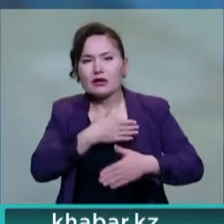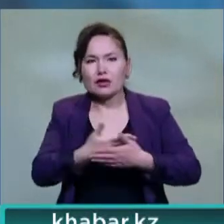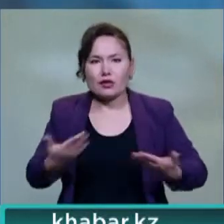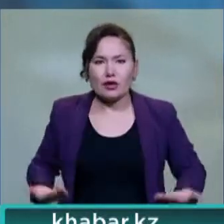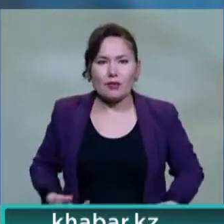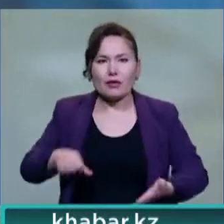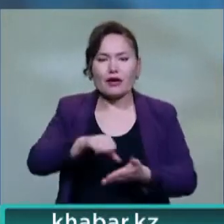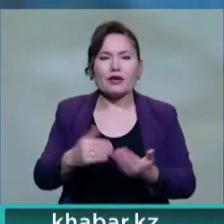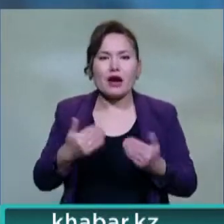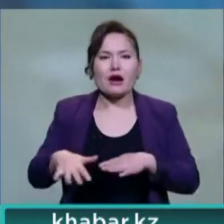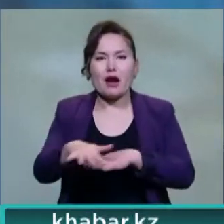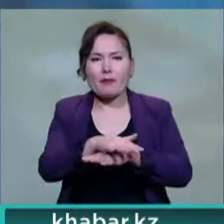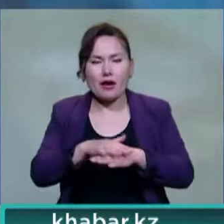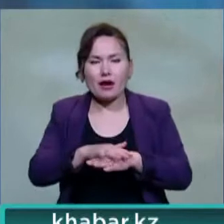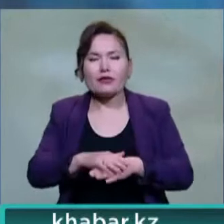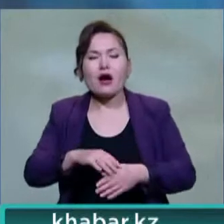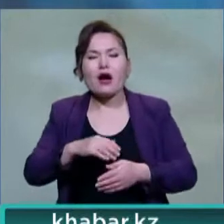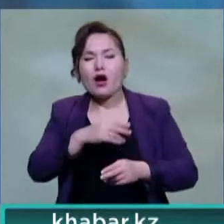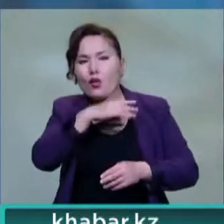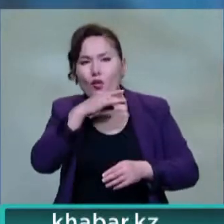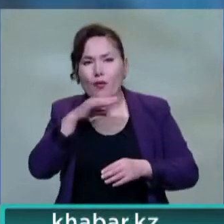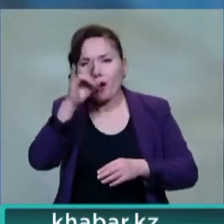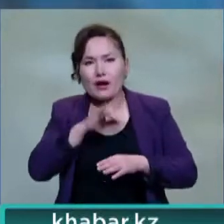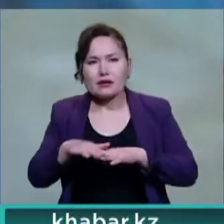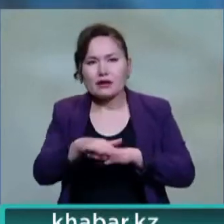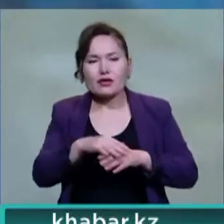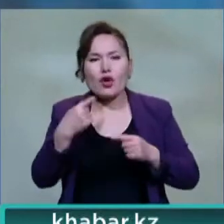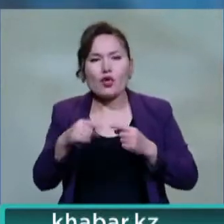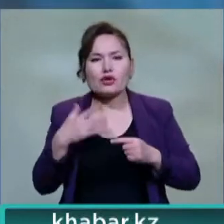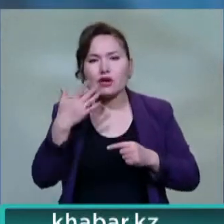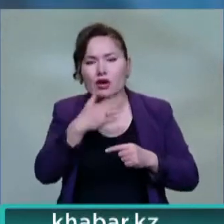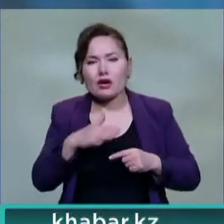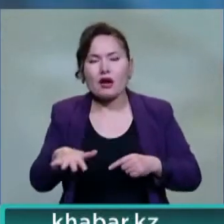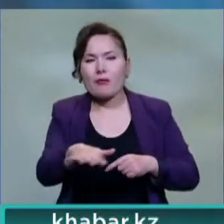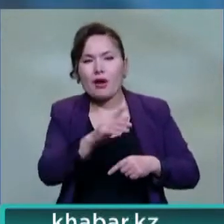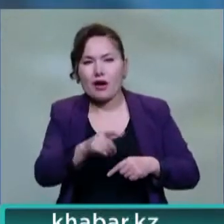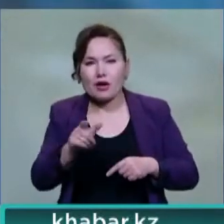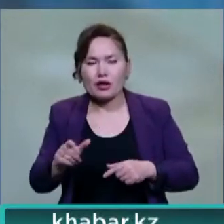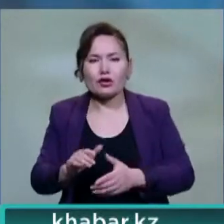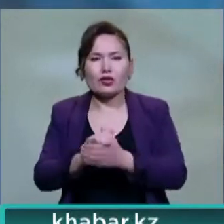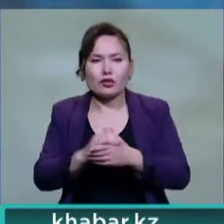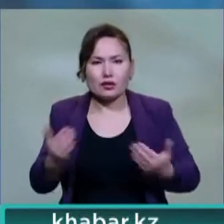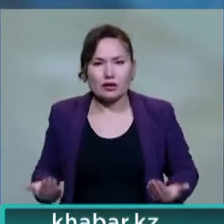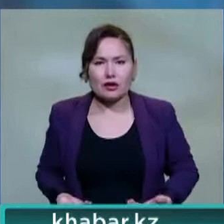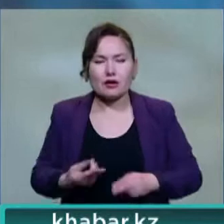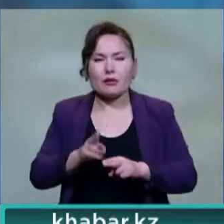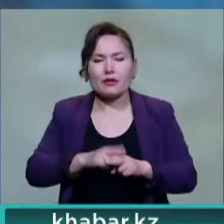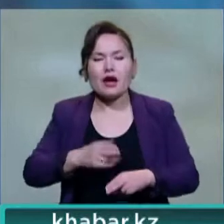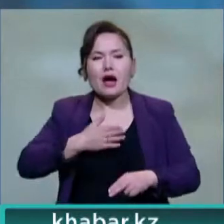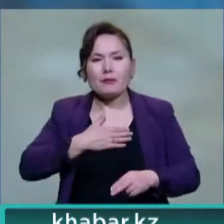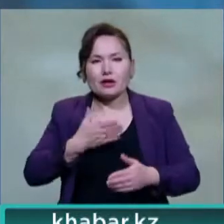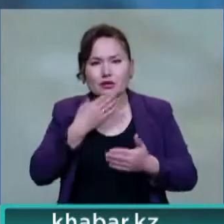шақырды. Қазіргі халқымыздың басым бөлігі қазақ болса, өзге ұлт өкілдері халықтың үштен бір бөлігін құрайды. Сондықтан